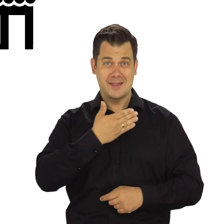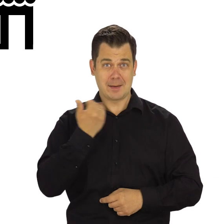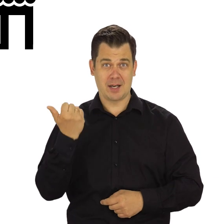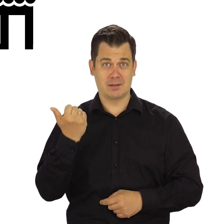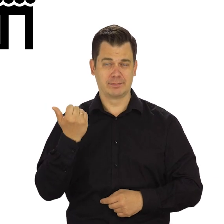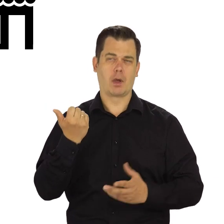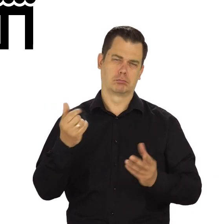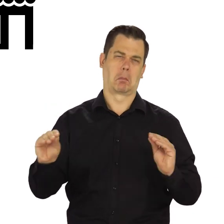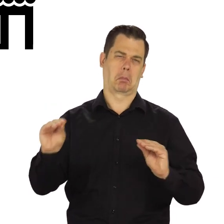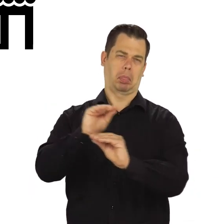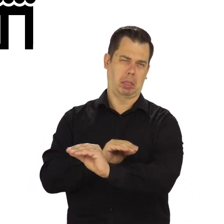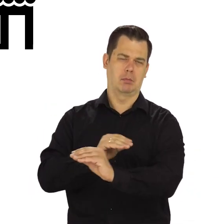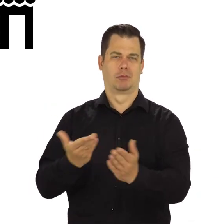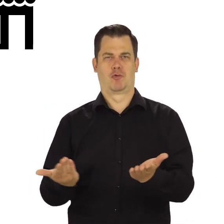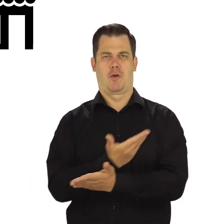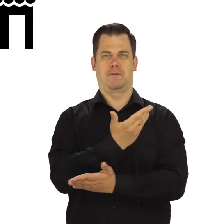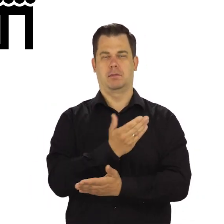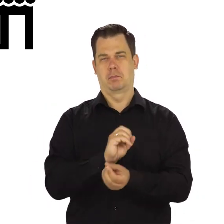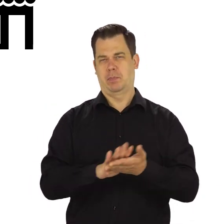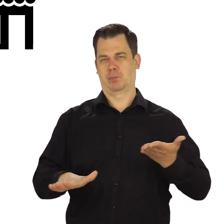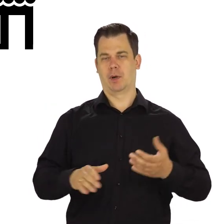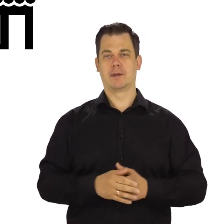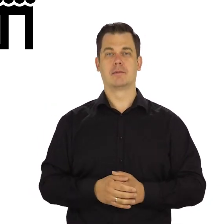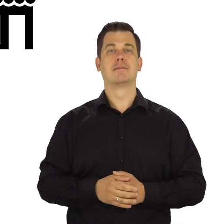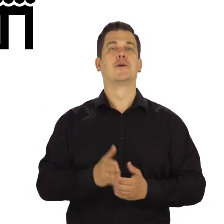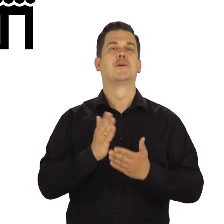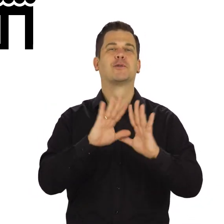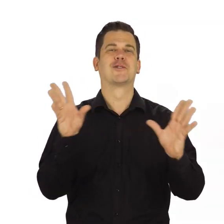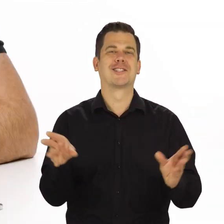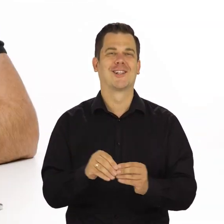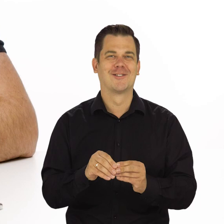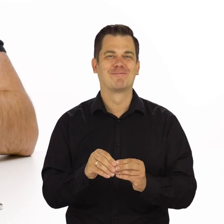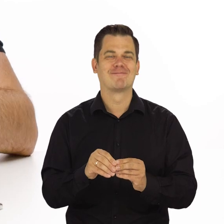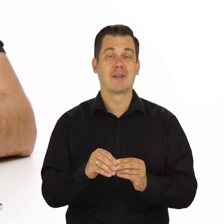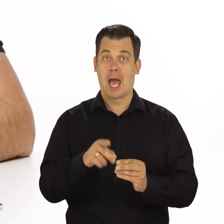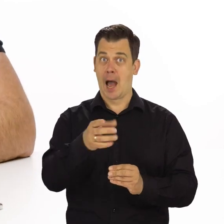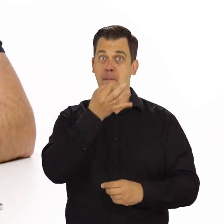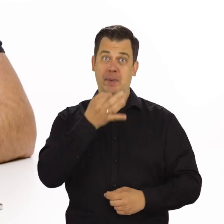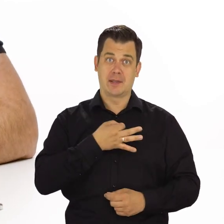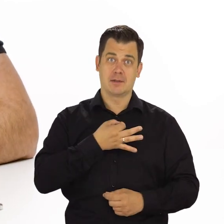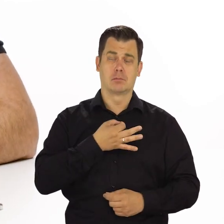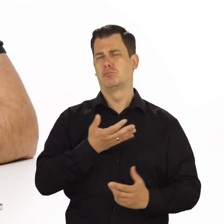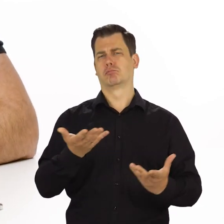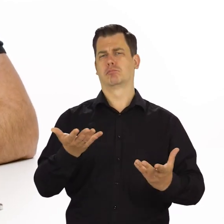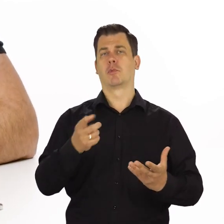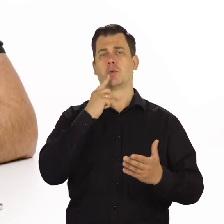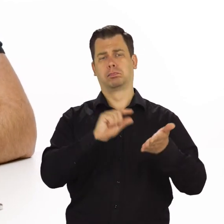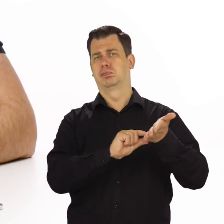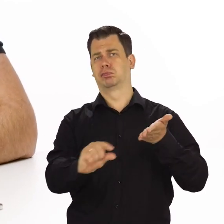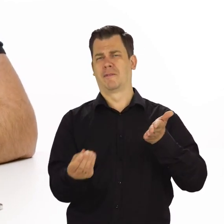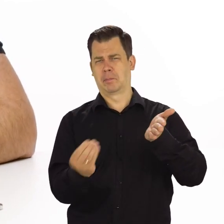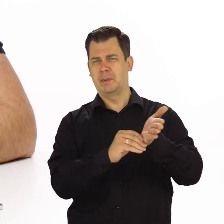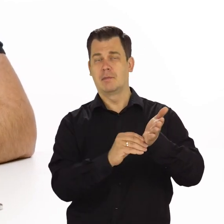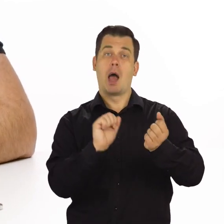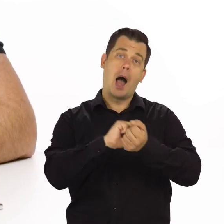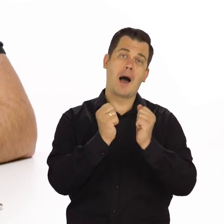karta nie obsługuje 4G LTE, to możesz ją bezpłatnie wymienić w salonie. I w tym odcinku to byłoby na tyle. Jeśli masz